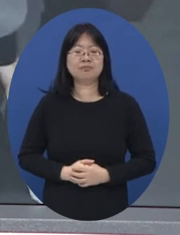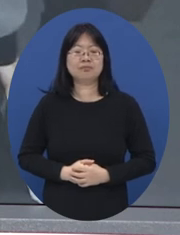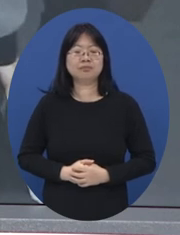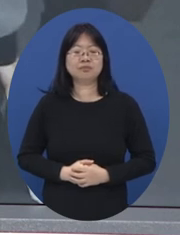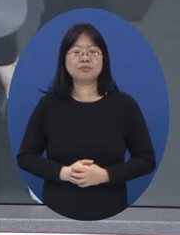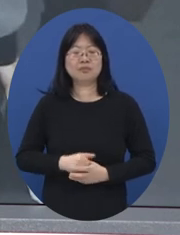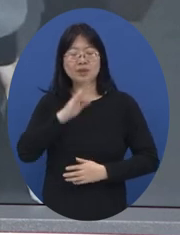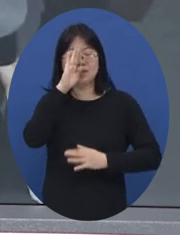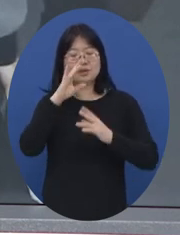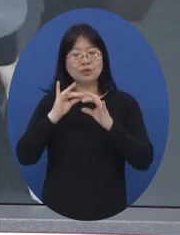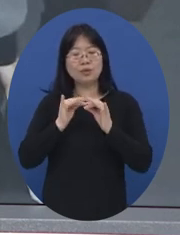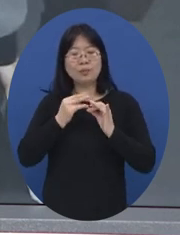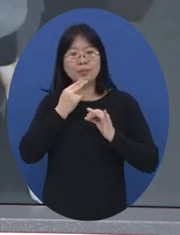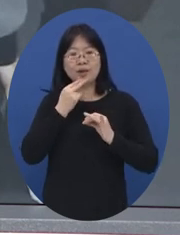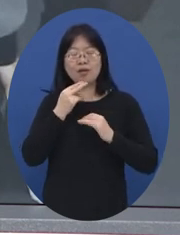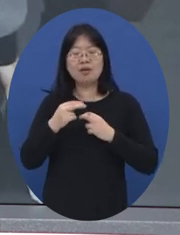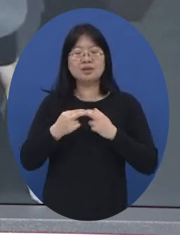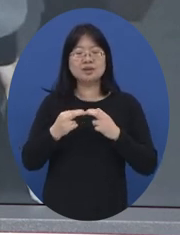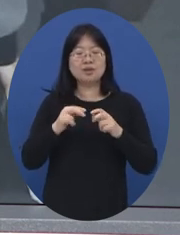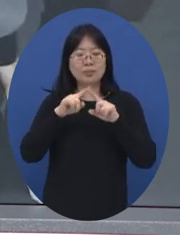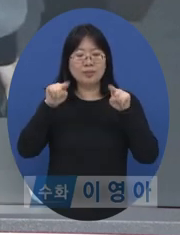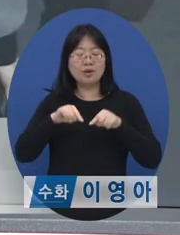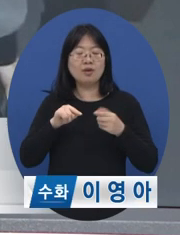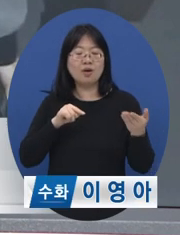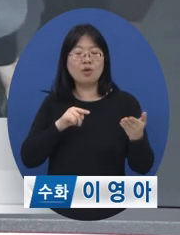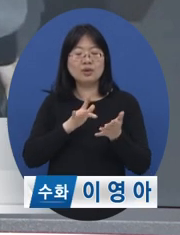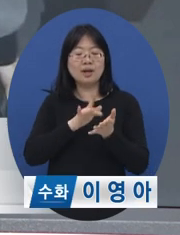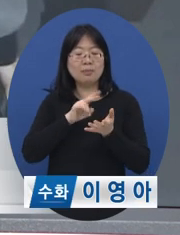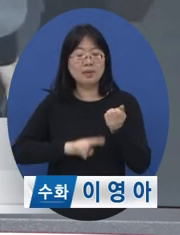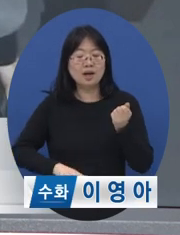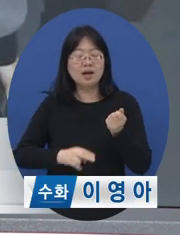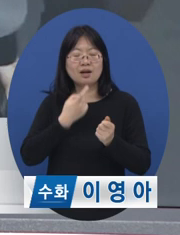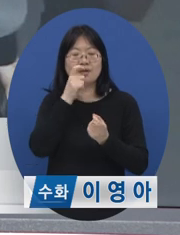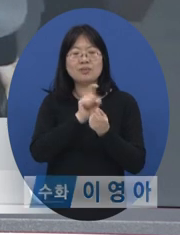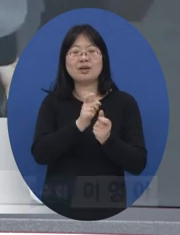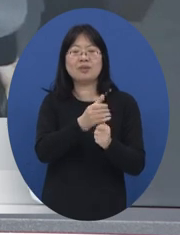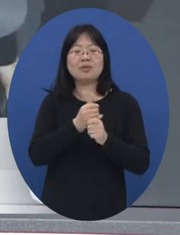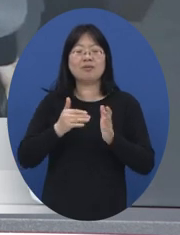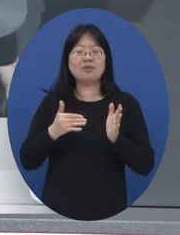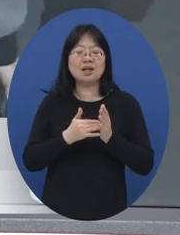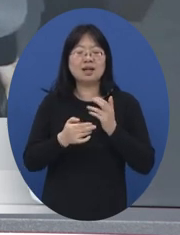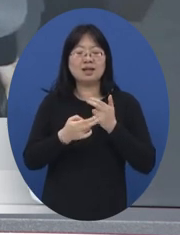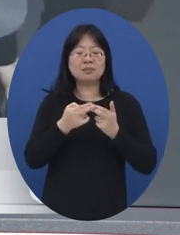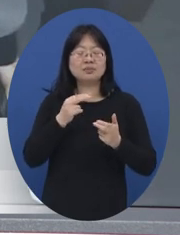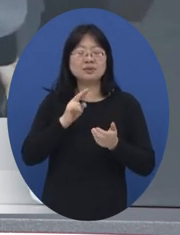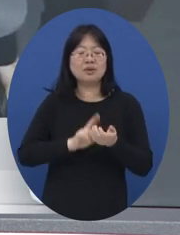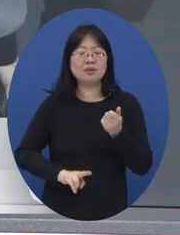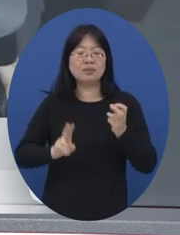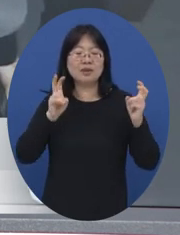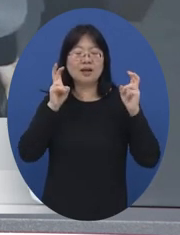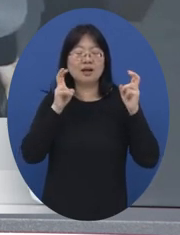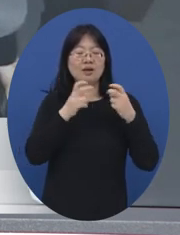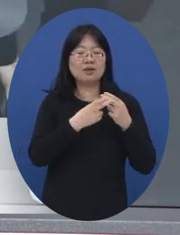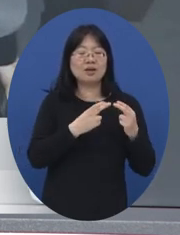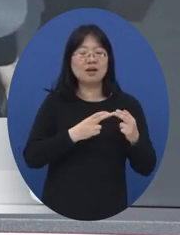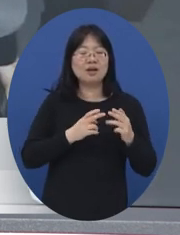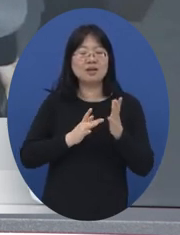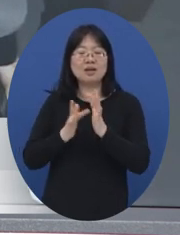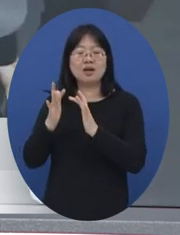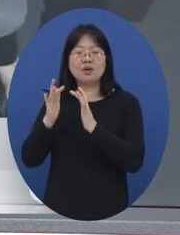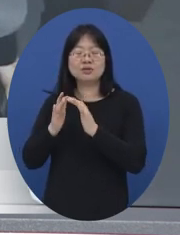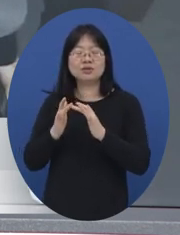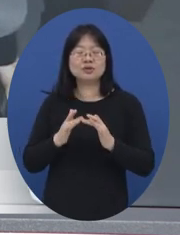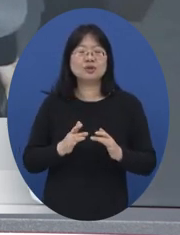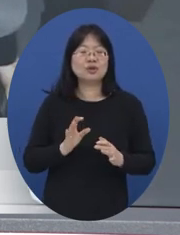환자 동의도 없이 의 처방 절 내주고 약을 바람 온 일당이 적발됐습니다 의약품 도미 업자가 병원과 약국 요양원 사이에